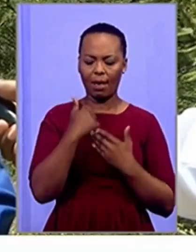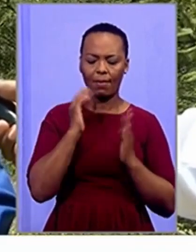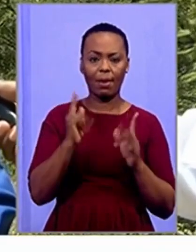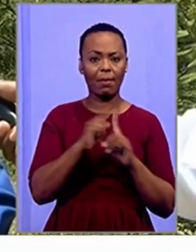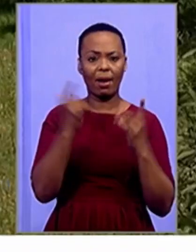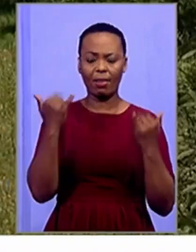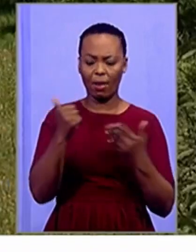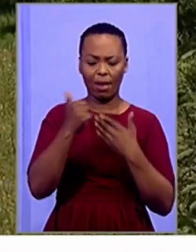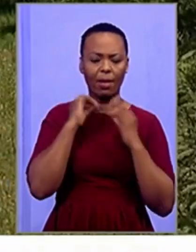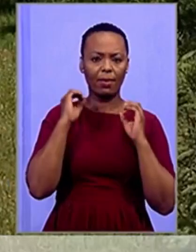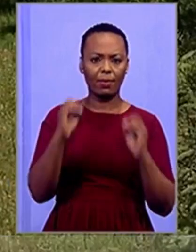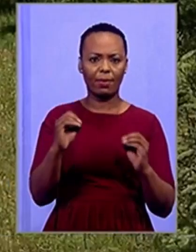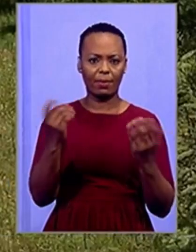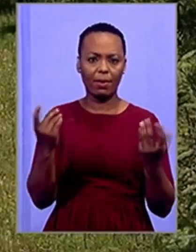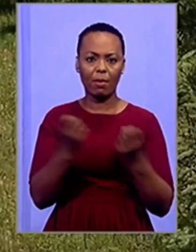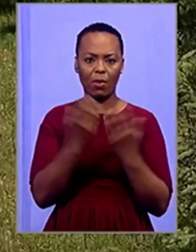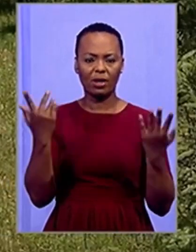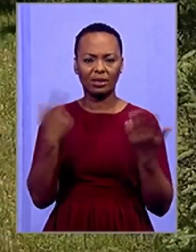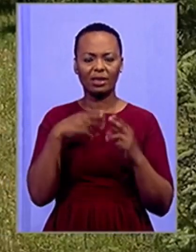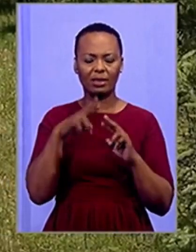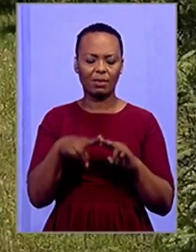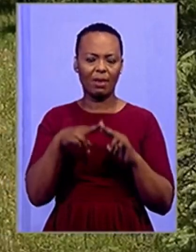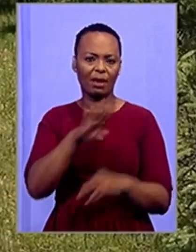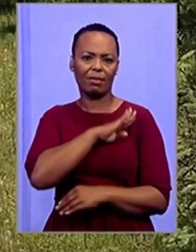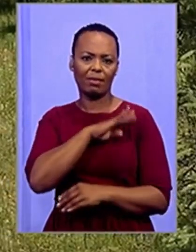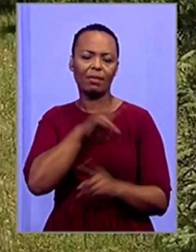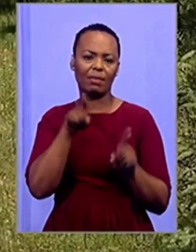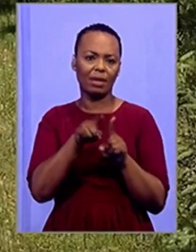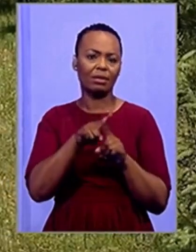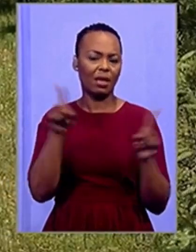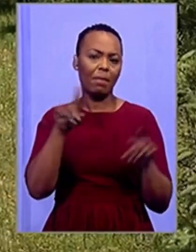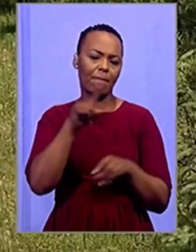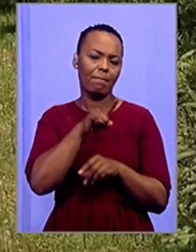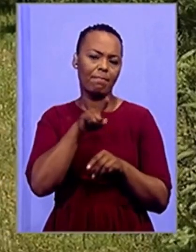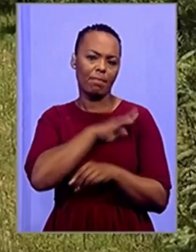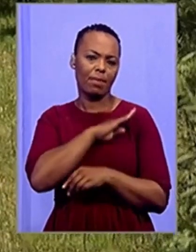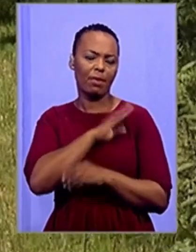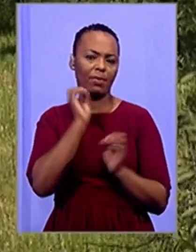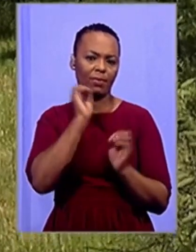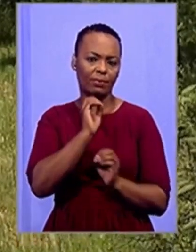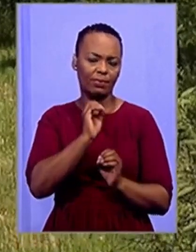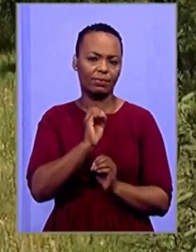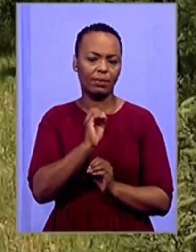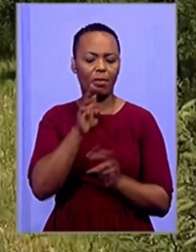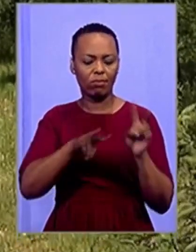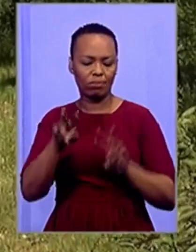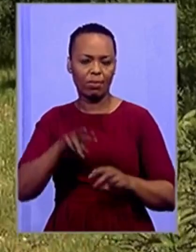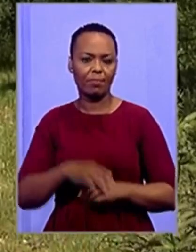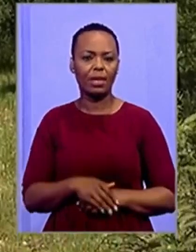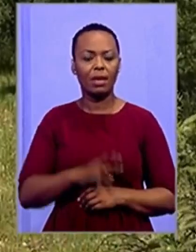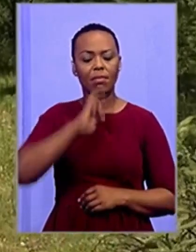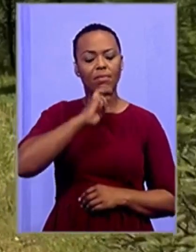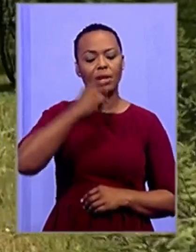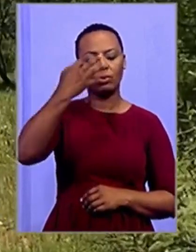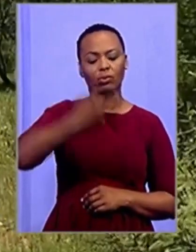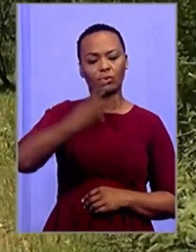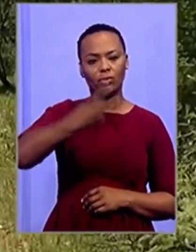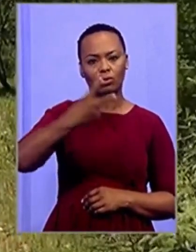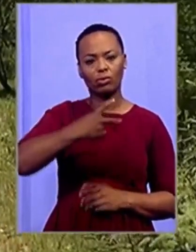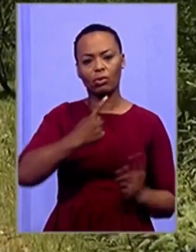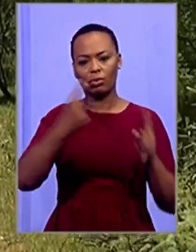ikantse masole. Fa kgosi ya kwa Mabule wa kwa Botswana, kgosi morata wa bobedi a ne a kopiwa go tla go buisana le SABC. O ne a